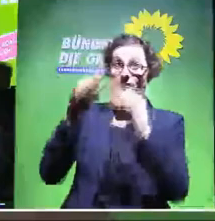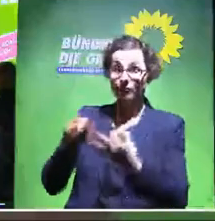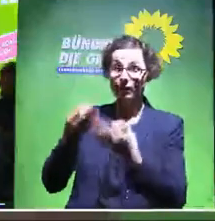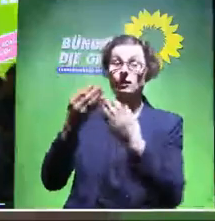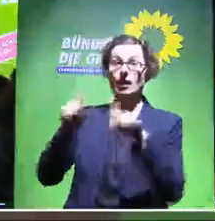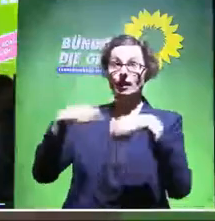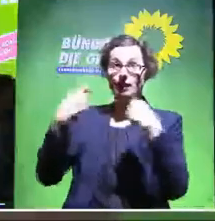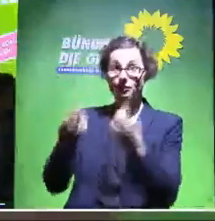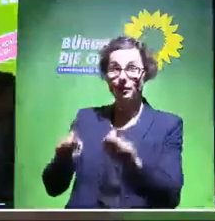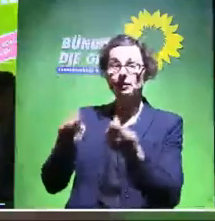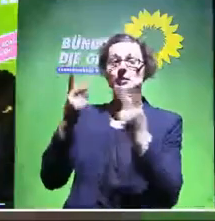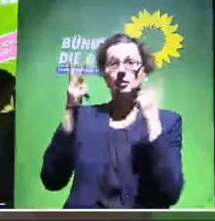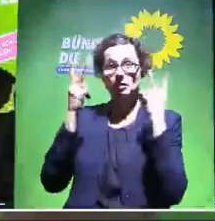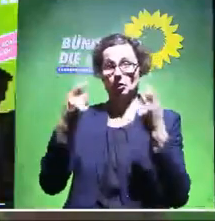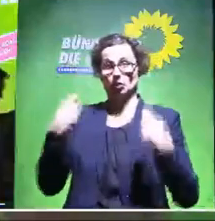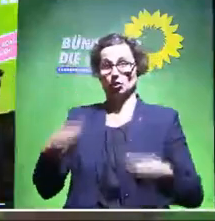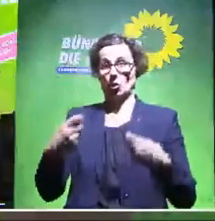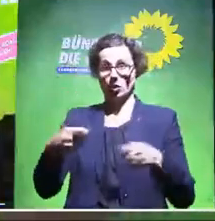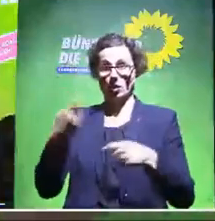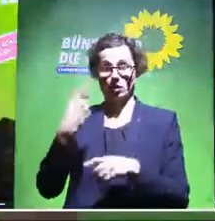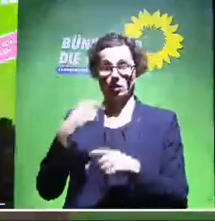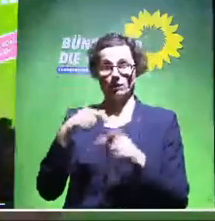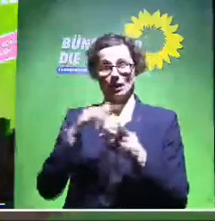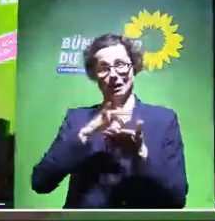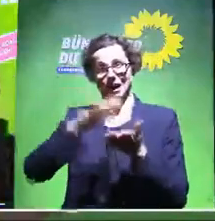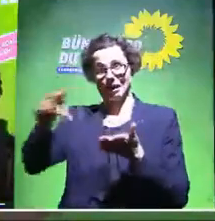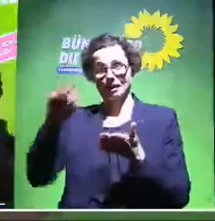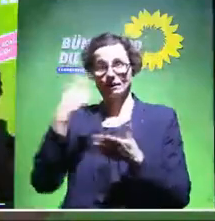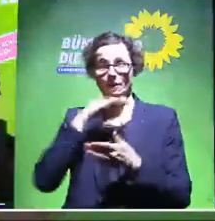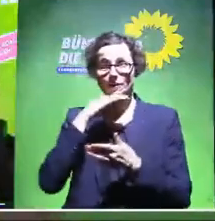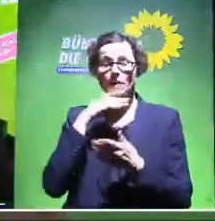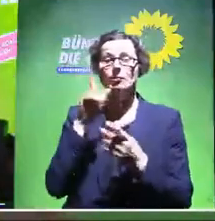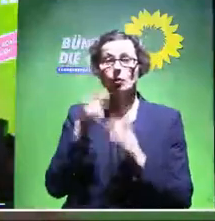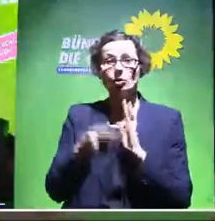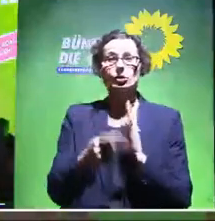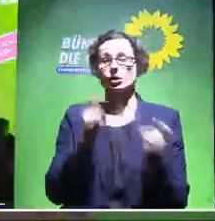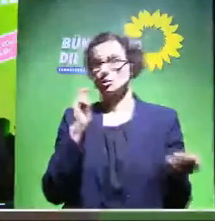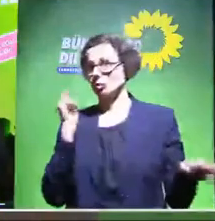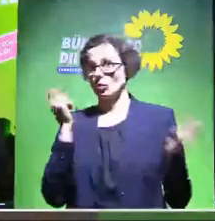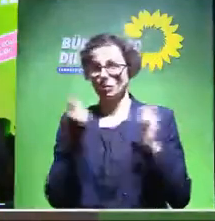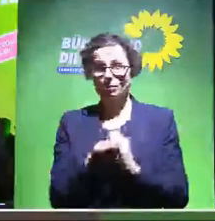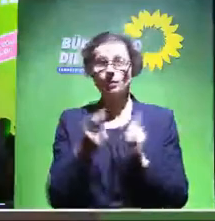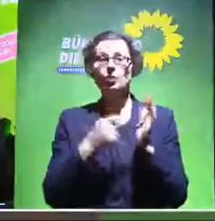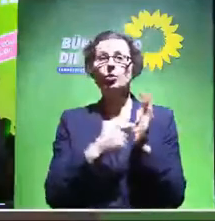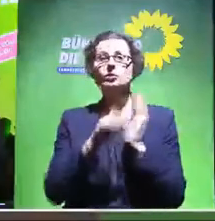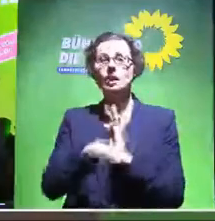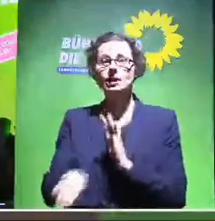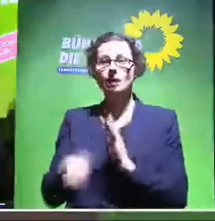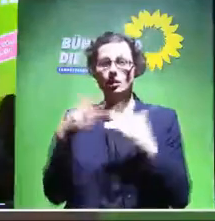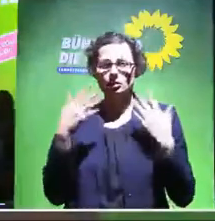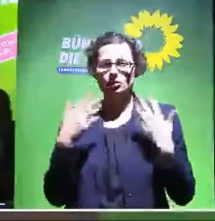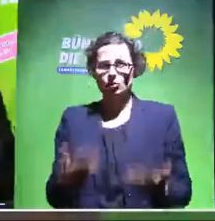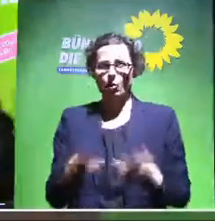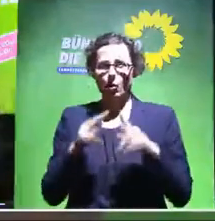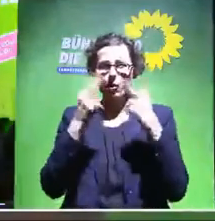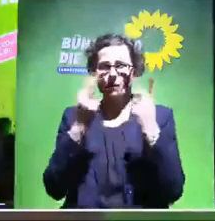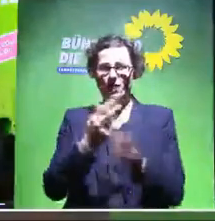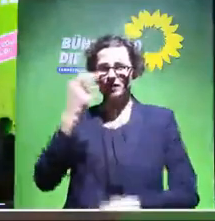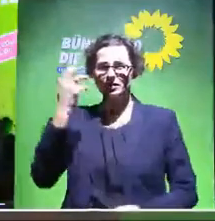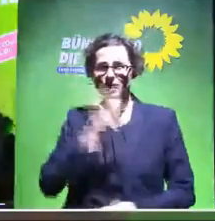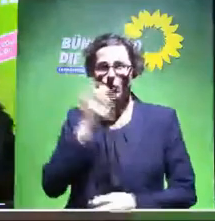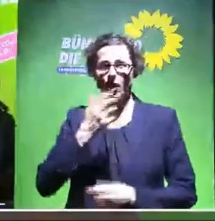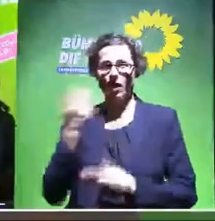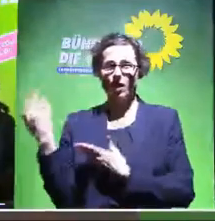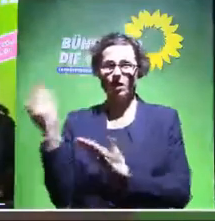wird richtig teuer hier in Berlin. Wir müssen da jetzt umsteuern, weil wir unseren Kindern nicht noch mehr solcher Umweltsauereien